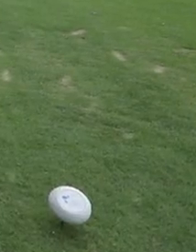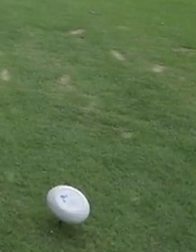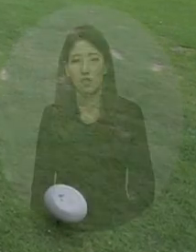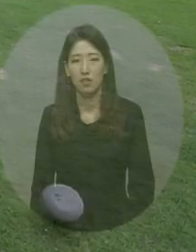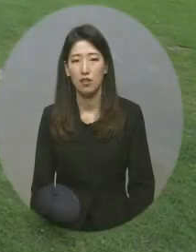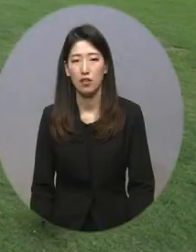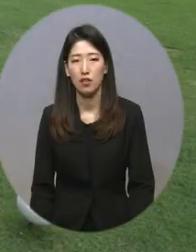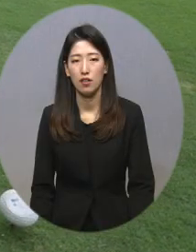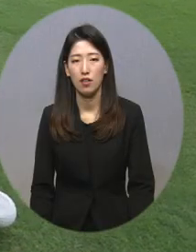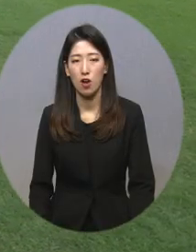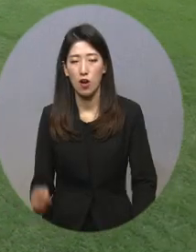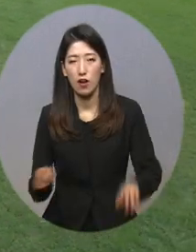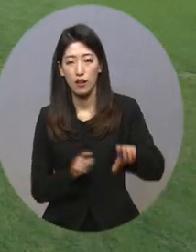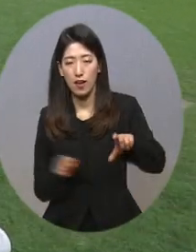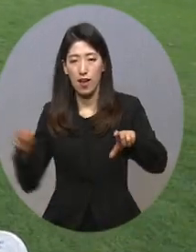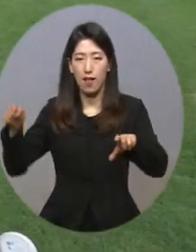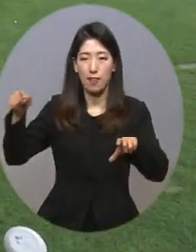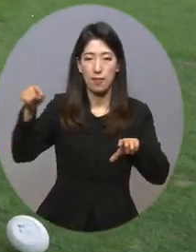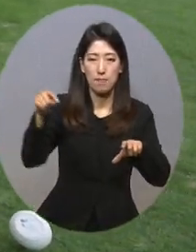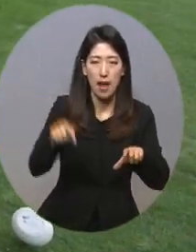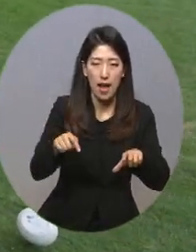깎였긴 했는데.